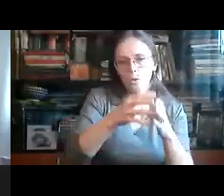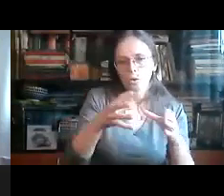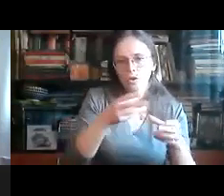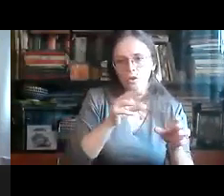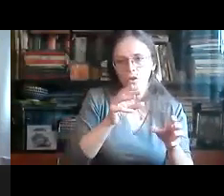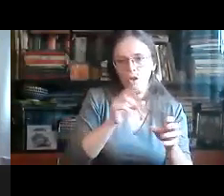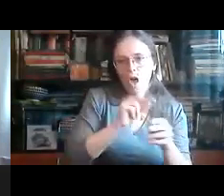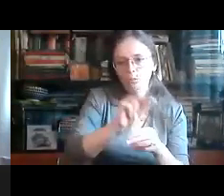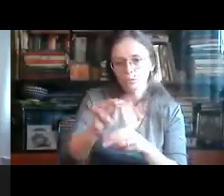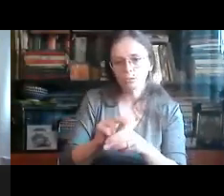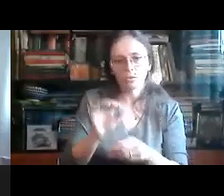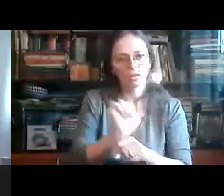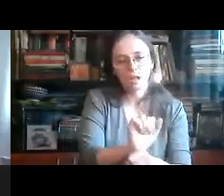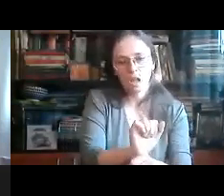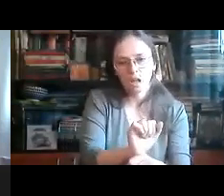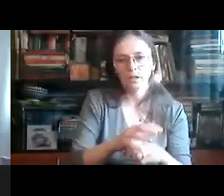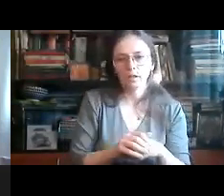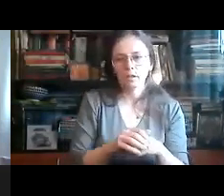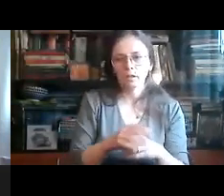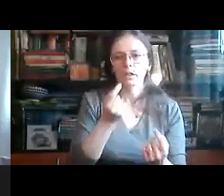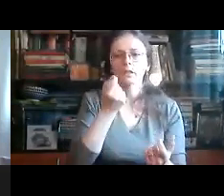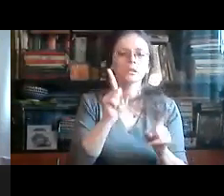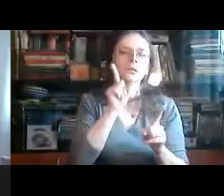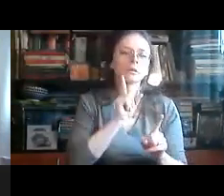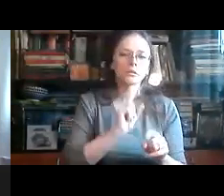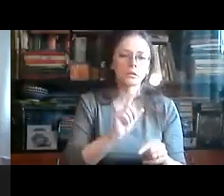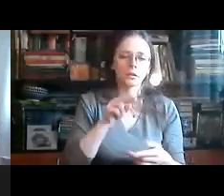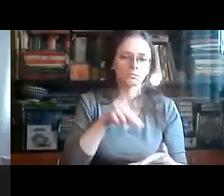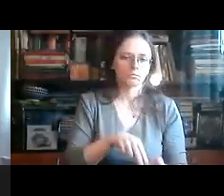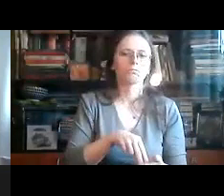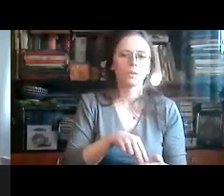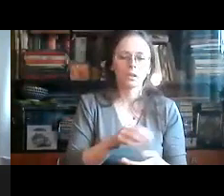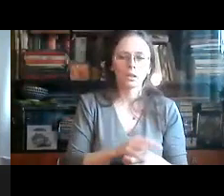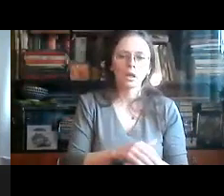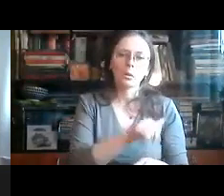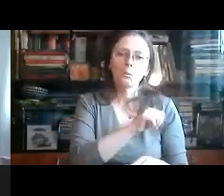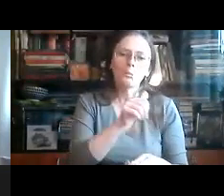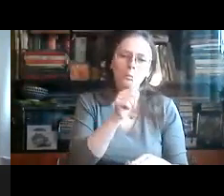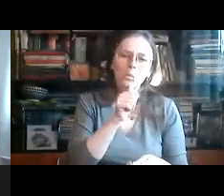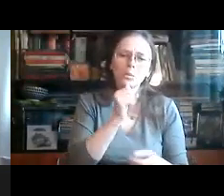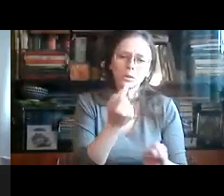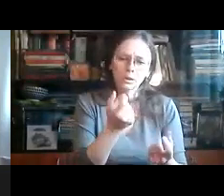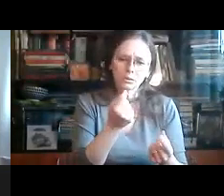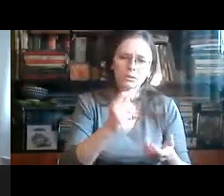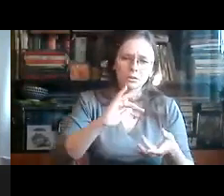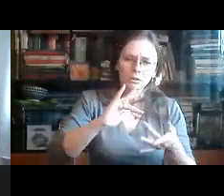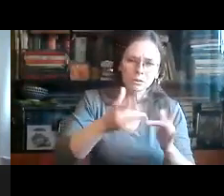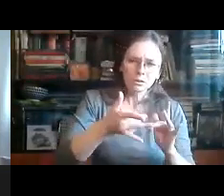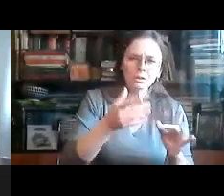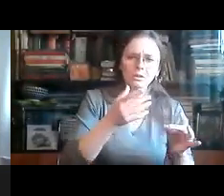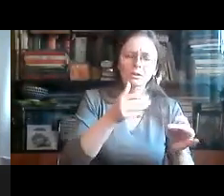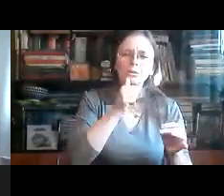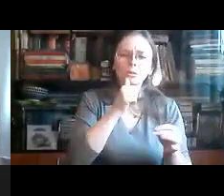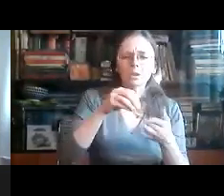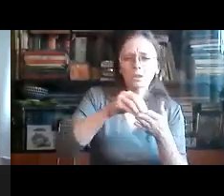заморозили. Мы пробовали в Ютубе работать, ну, то есть, да, онлайн. Это может быть,